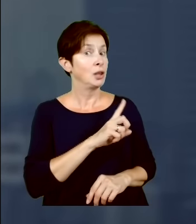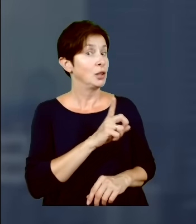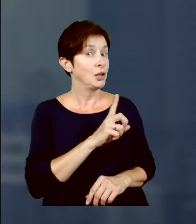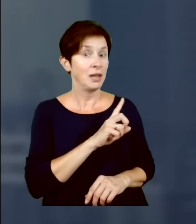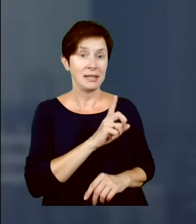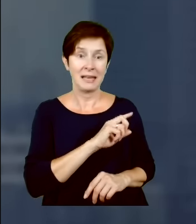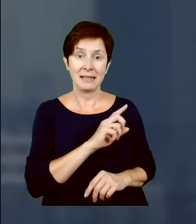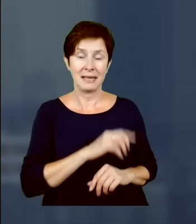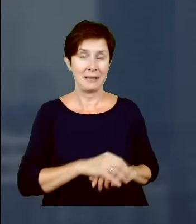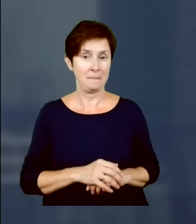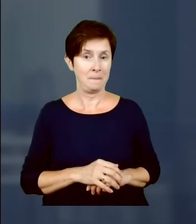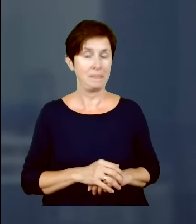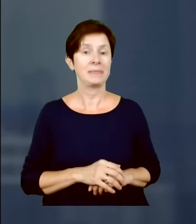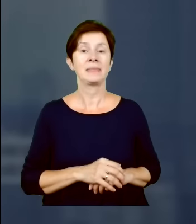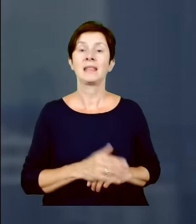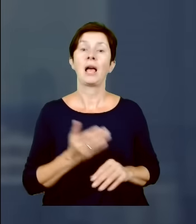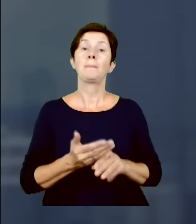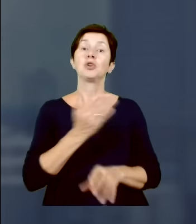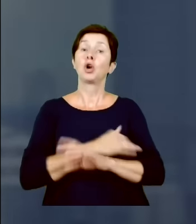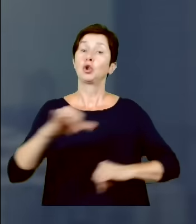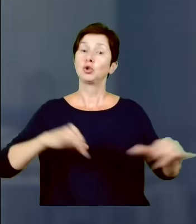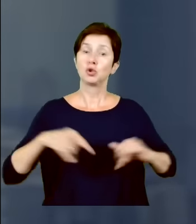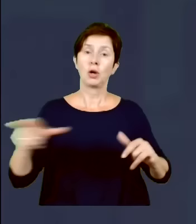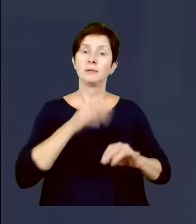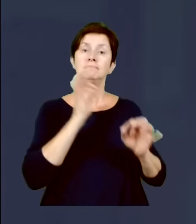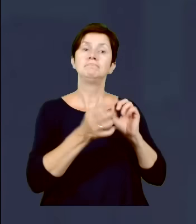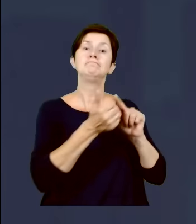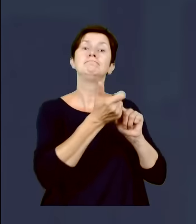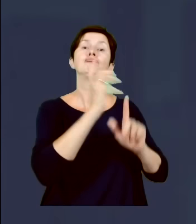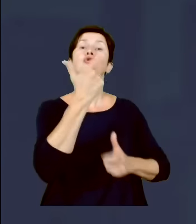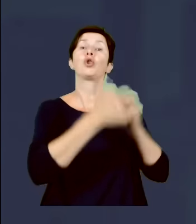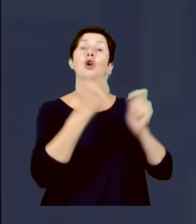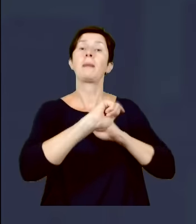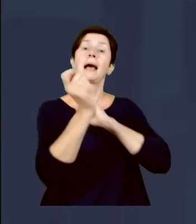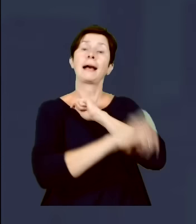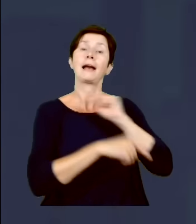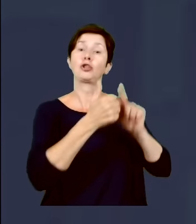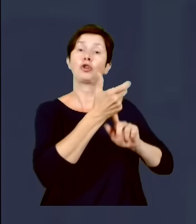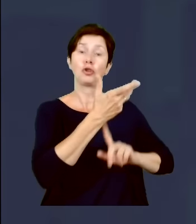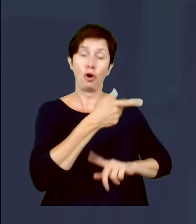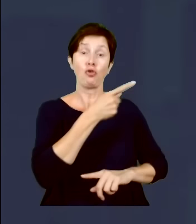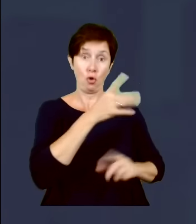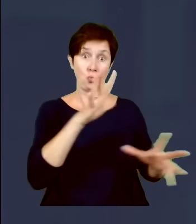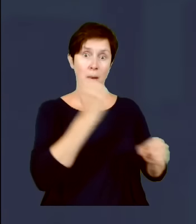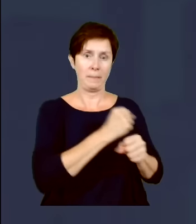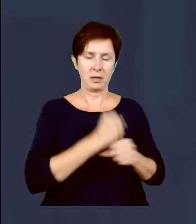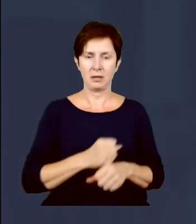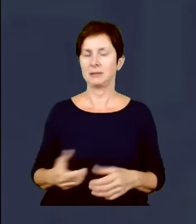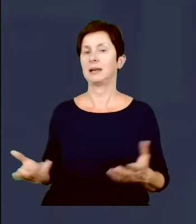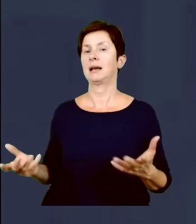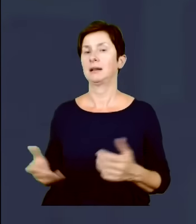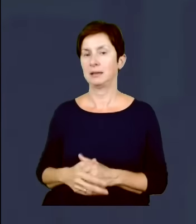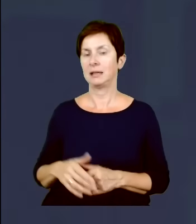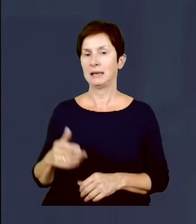ściganie i rozliczanie poprzedników i to należy przede wszystkim zrobić takie ściganie że jednego dnia Donald mówi 100 miliardów